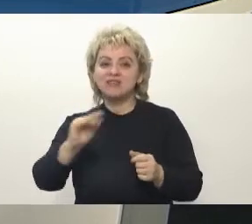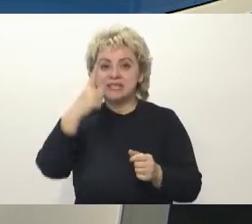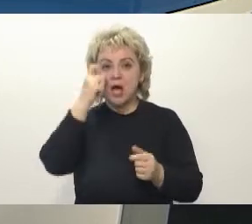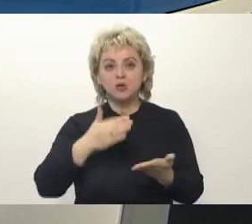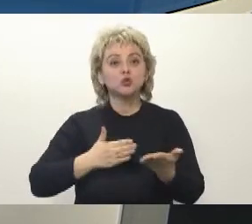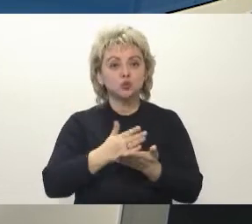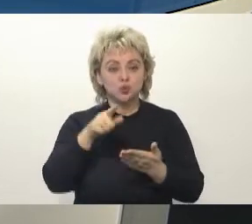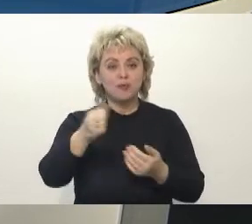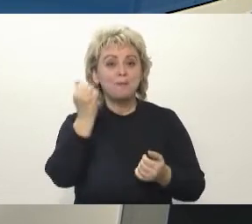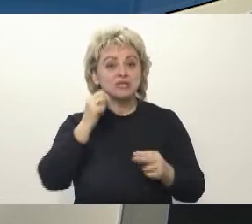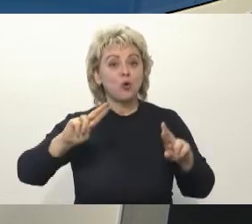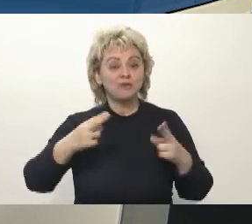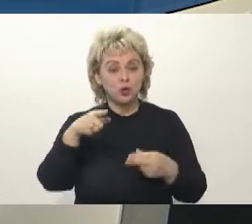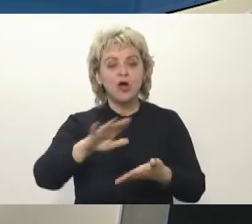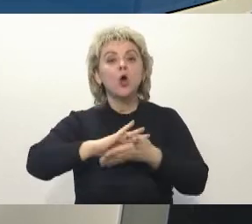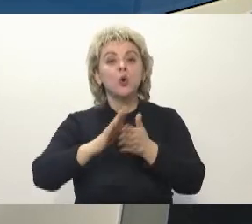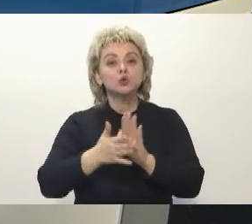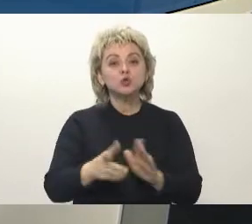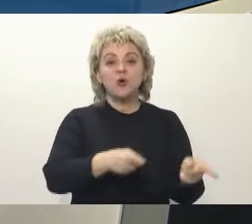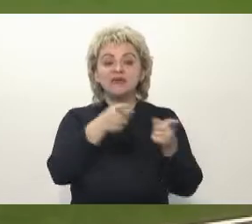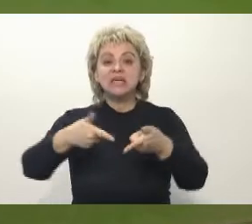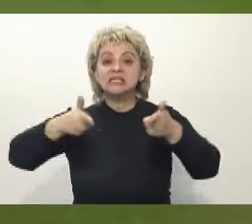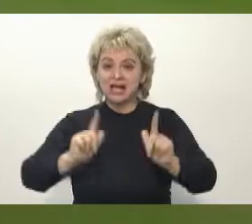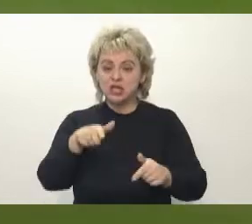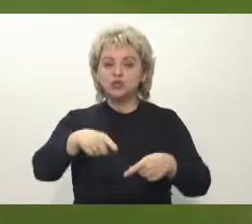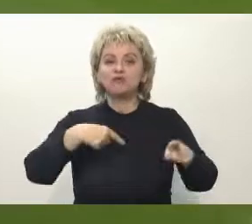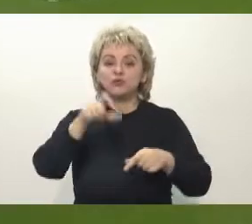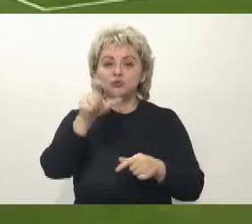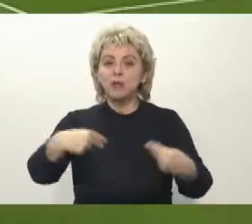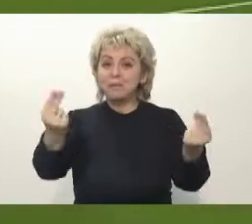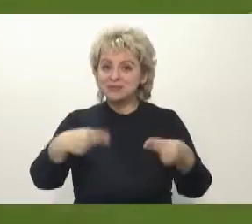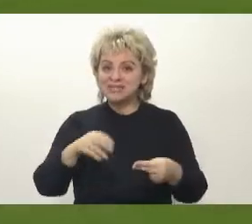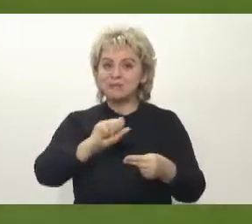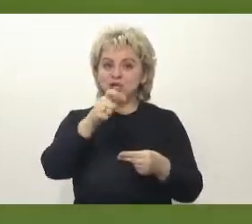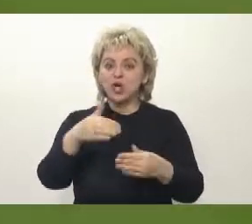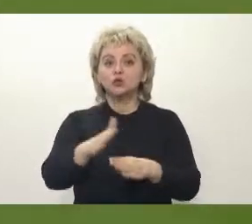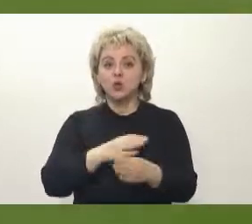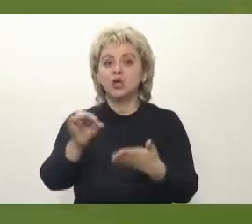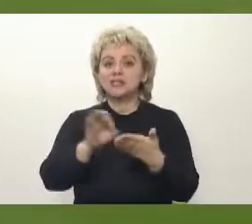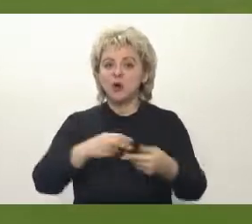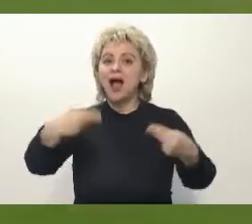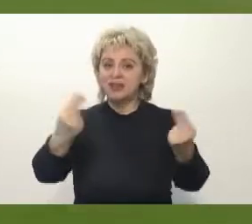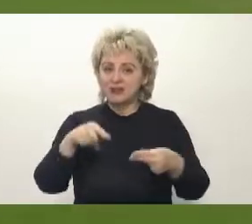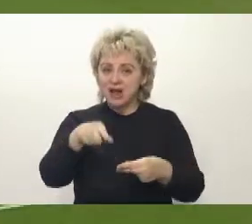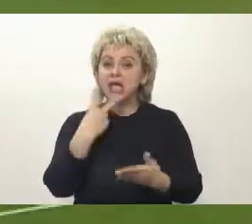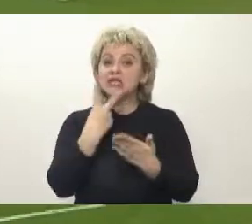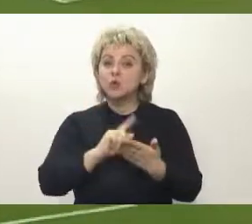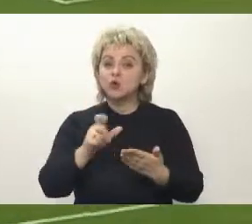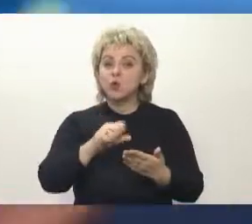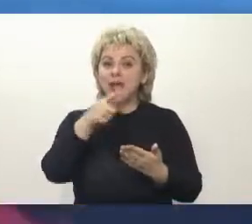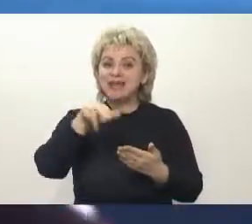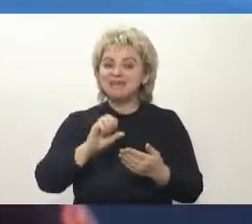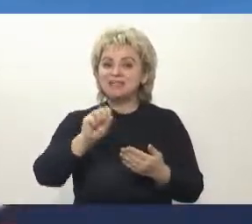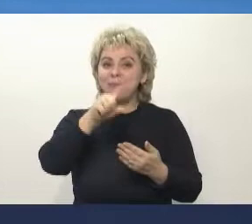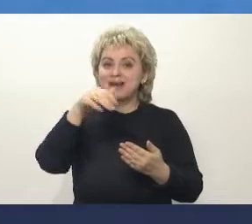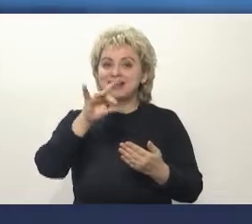объявила пресс-служба московского клуба. Условия перехода согласованы, и футболист подписал со «Спартаком» долгосрочный контракт. Заметим, что Гулиев